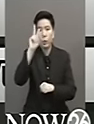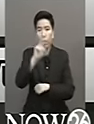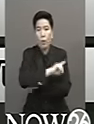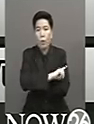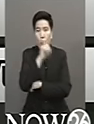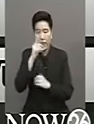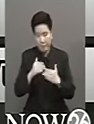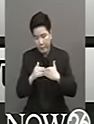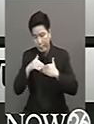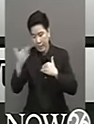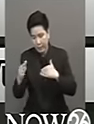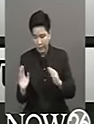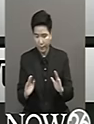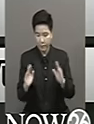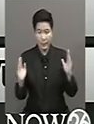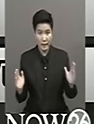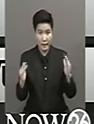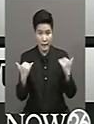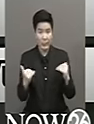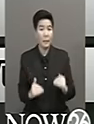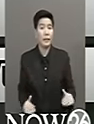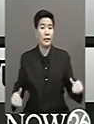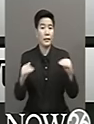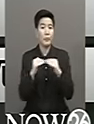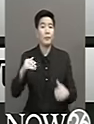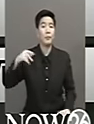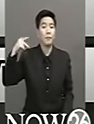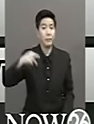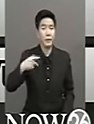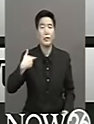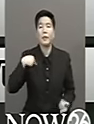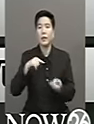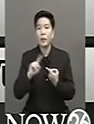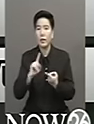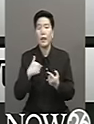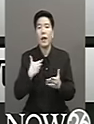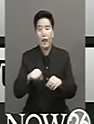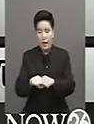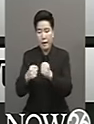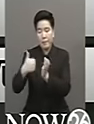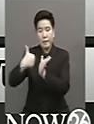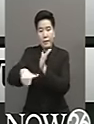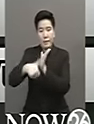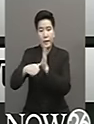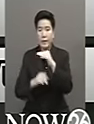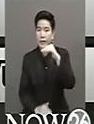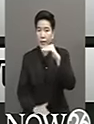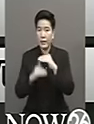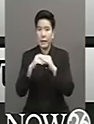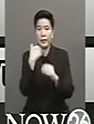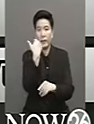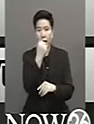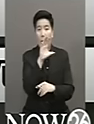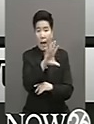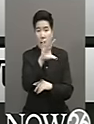2วันข้ามปีหัวท้ายสิทธิประโยชน์ทางภาษีที่จะได้คือเอาไปหักภาษีเงินได้สูงสุดไม่เกิน